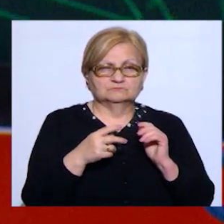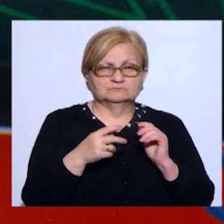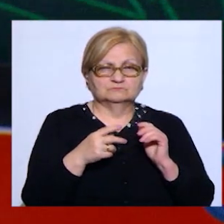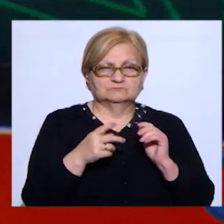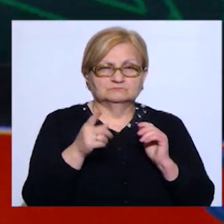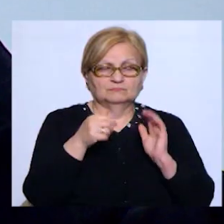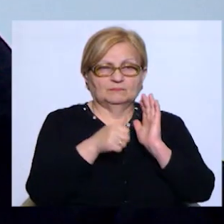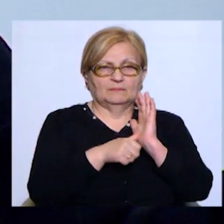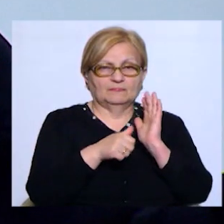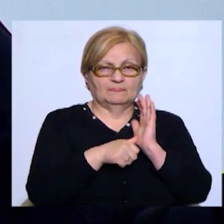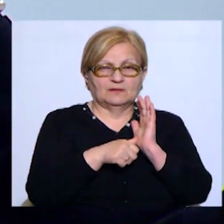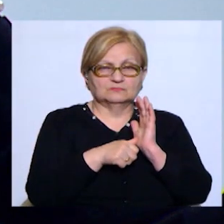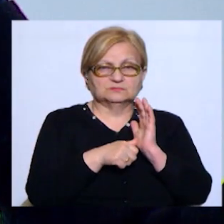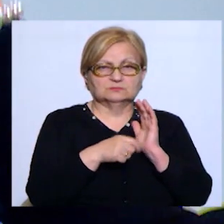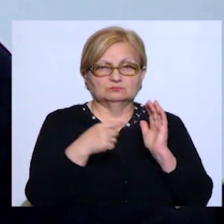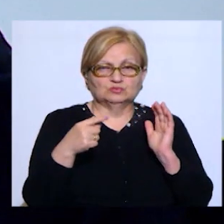6 - 4x